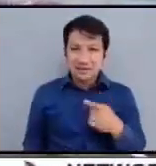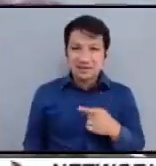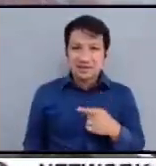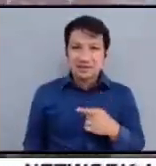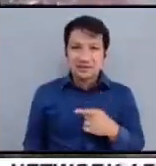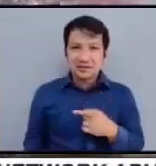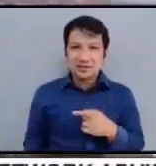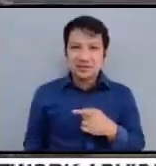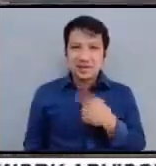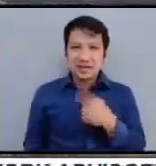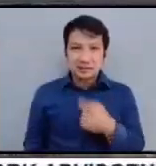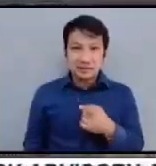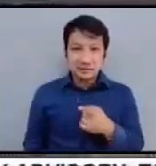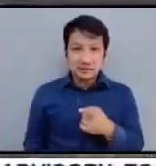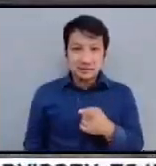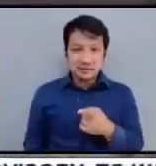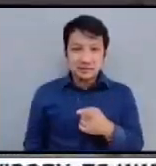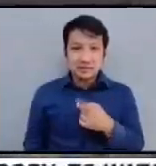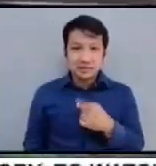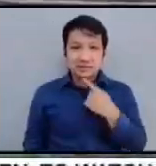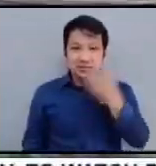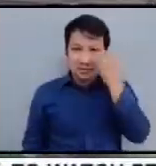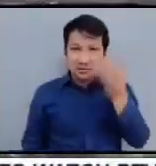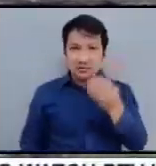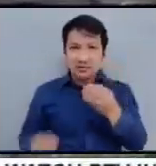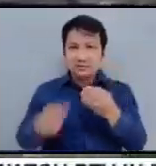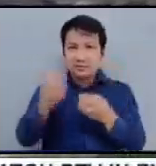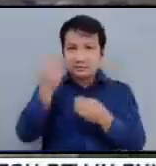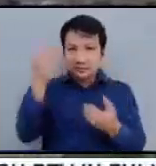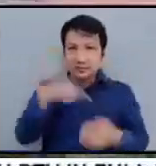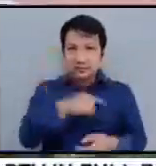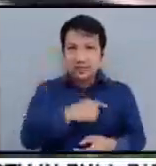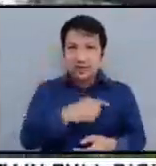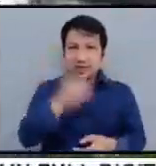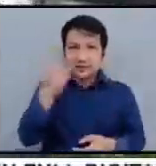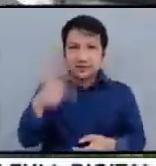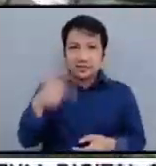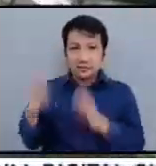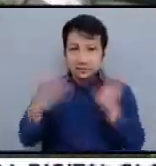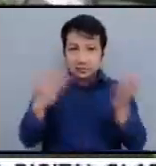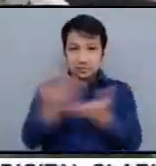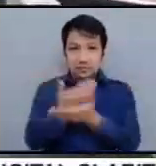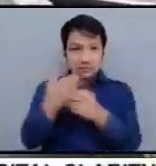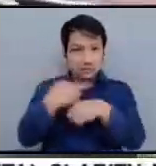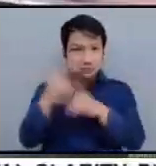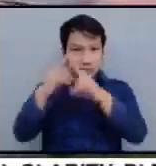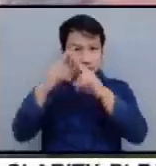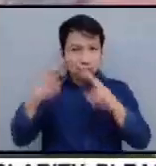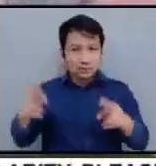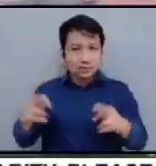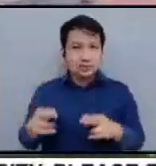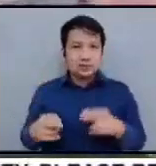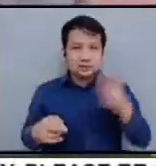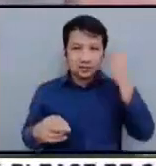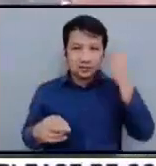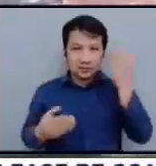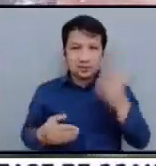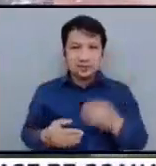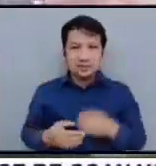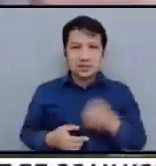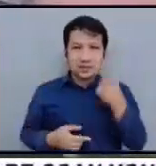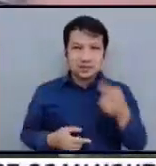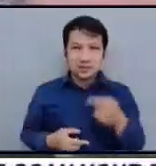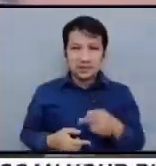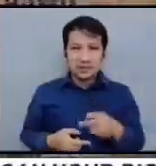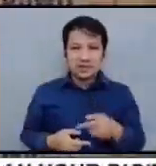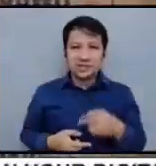gawin ang kanilang bahay para may masilungan ulit ngayong magpapagong taon. Isang barangay pagsabungat sa mga pinakanaapektuhan ng